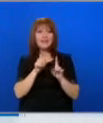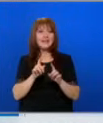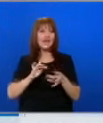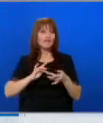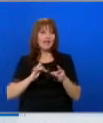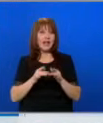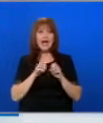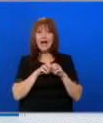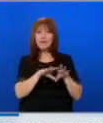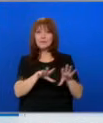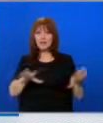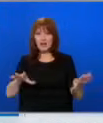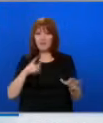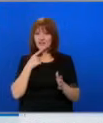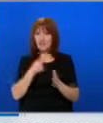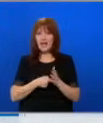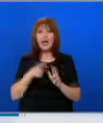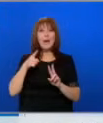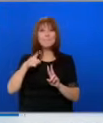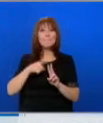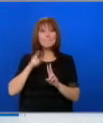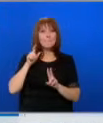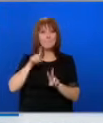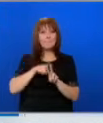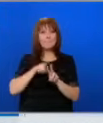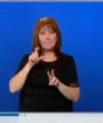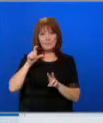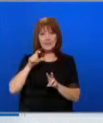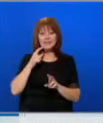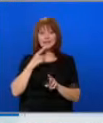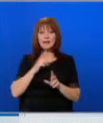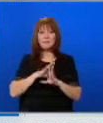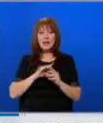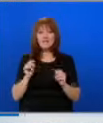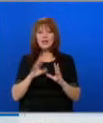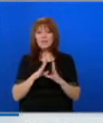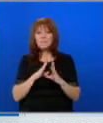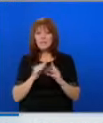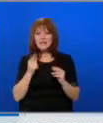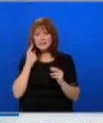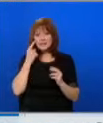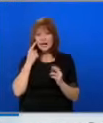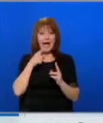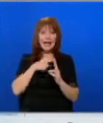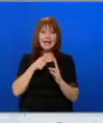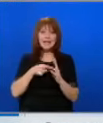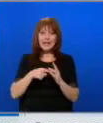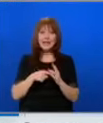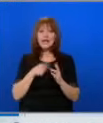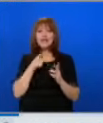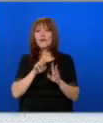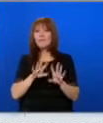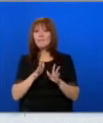се разпространяват твърдения, че PISA се провежда без критерии и че е опит за пропаганда. Стига се и до по-крайни